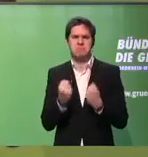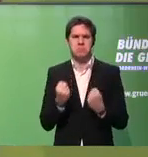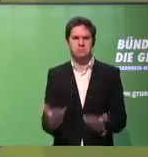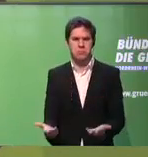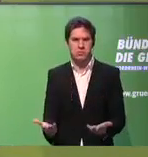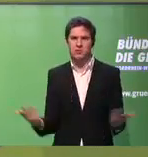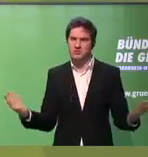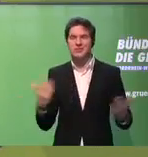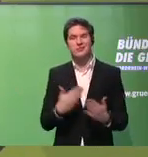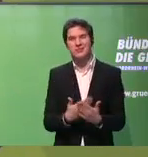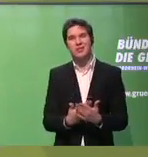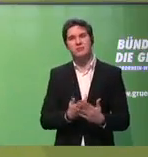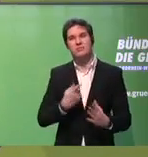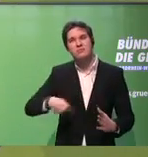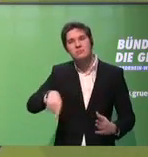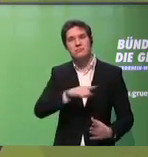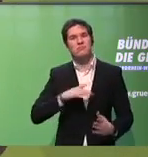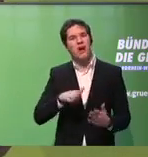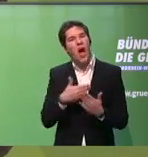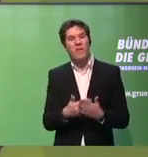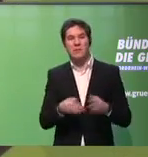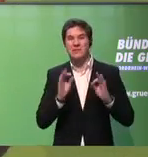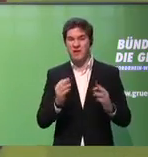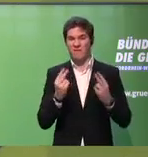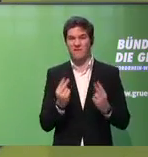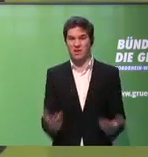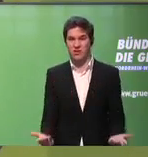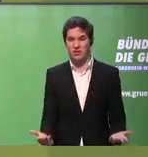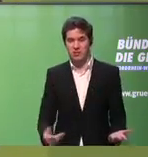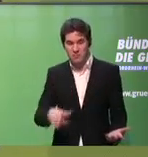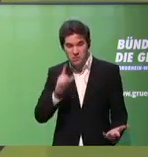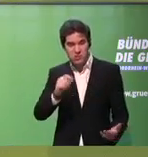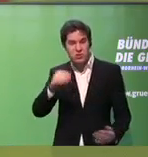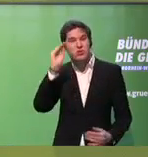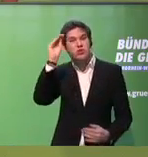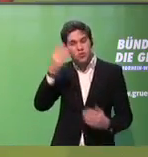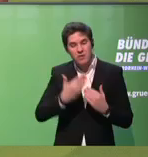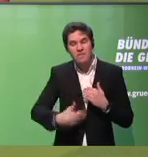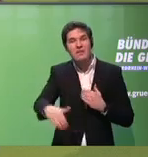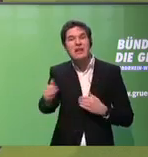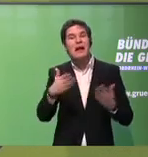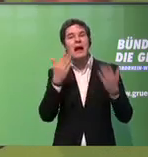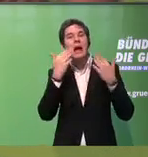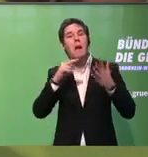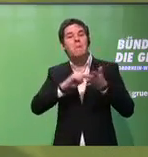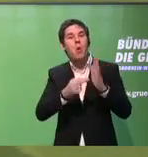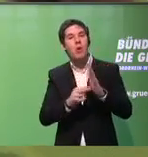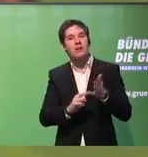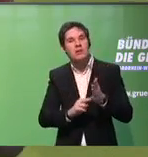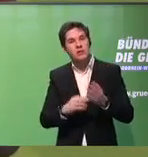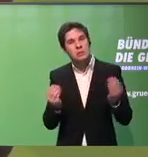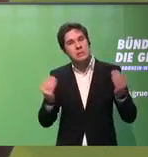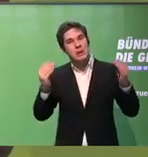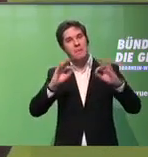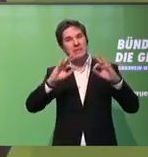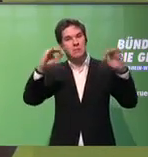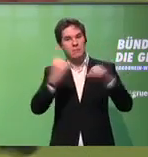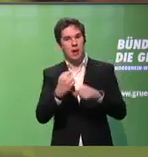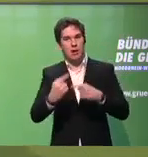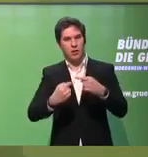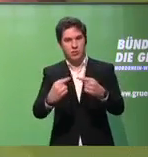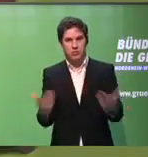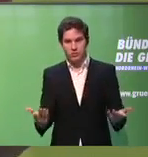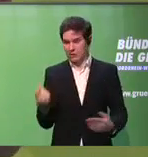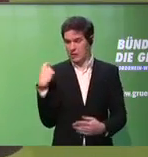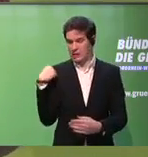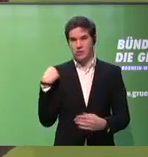eine sehr wichtige Aufgabe haben in der weiteren Ausgestaltung dieser Klimapolitik nach diesem